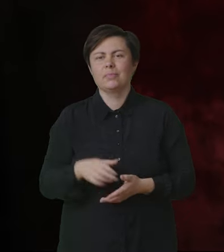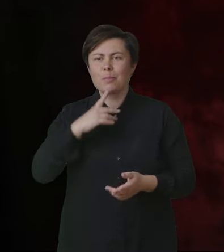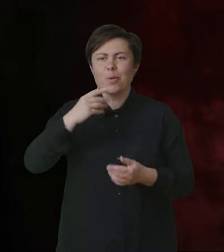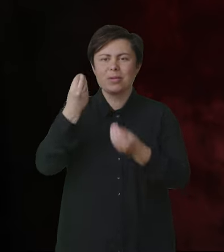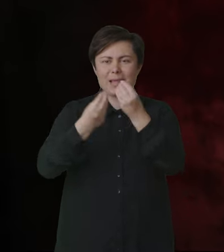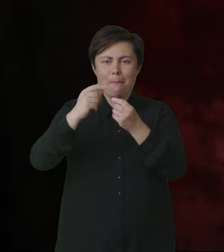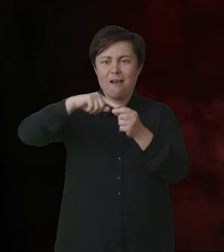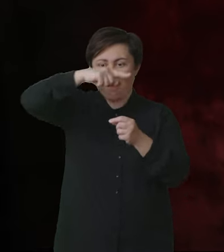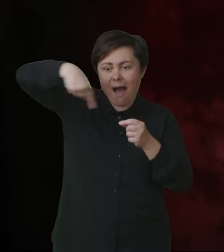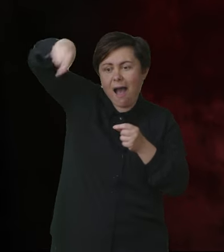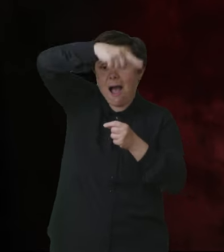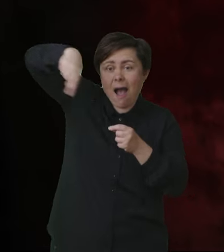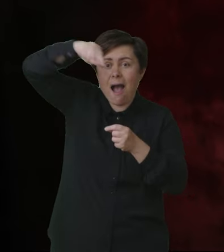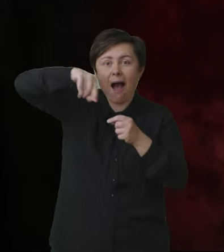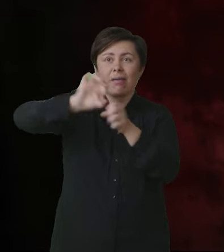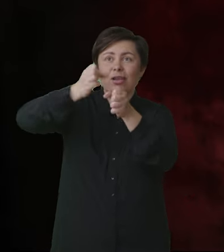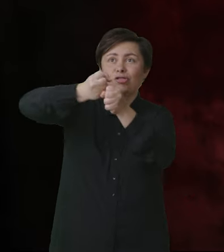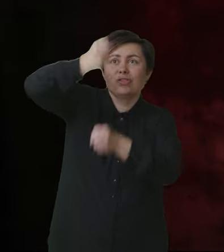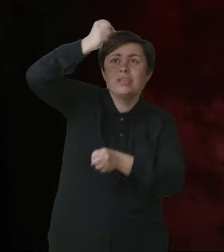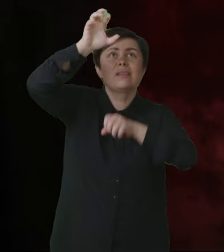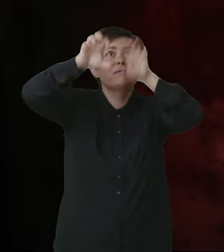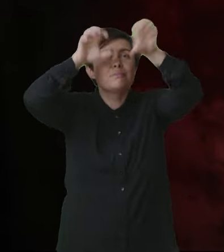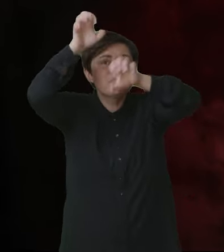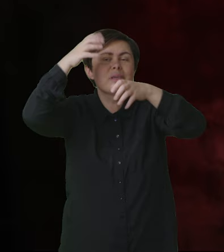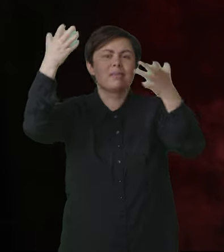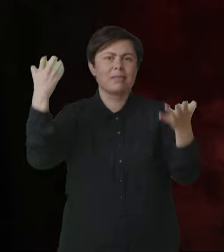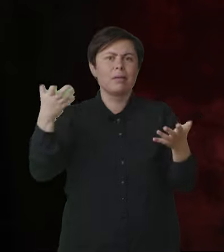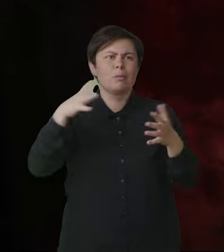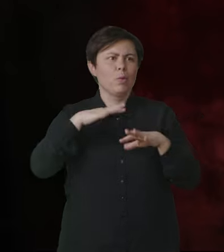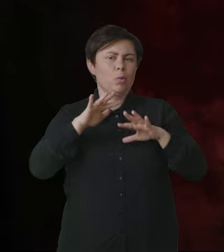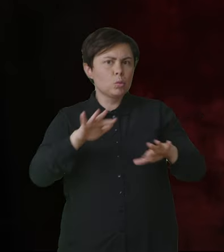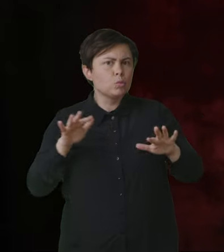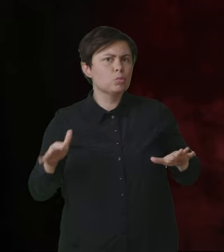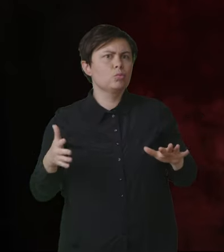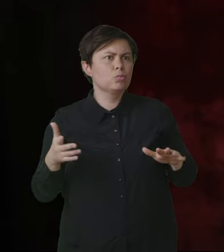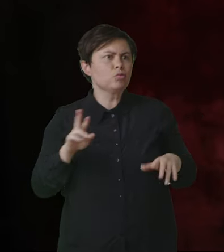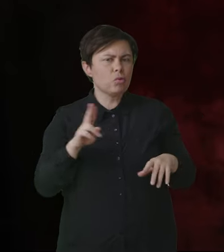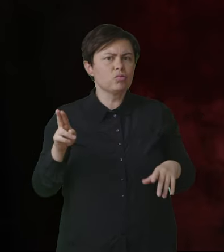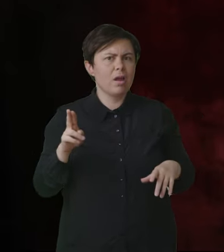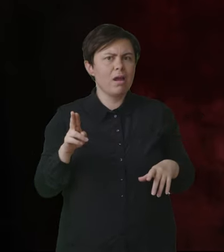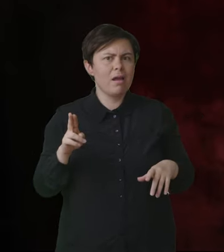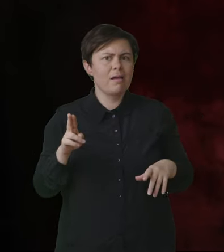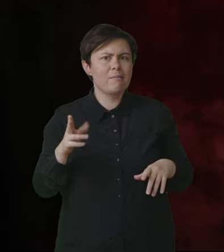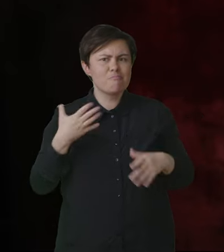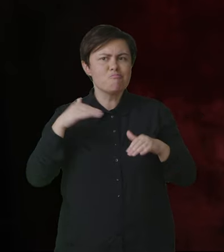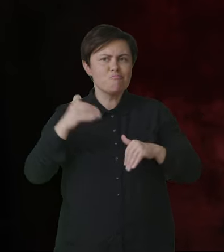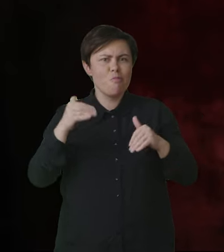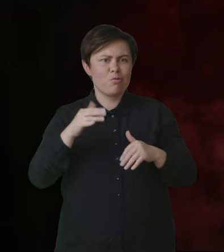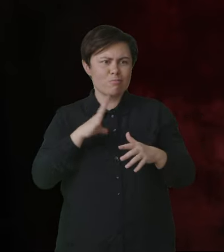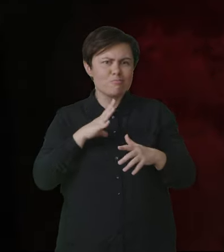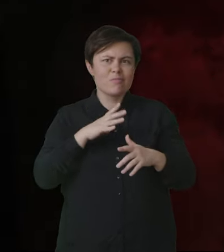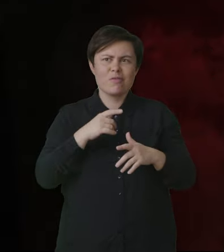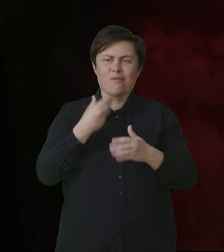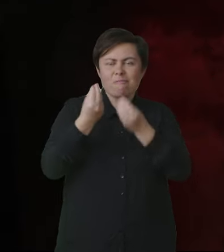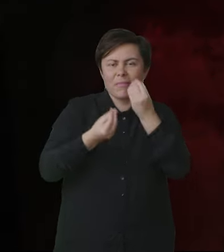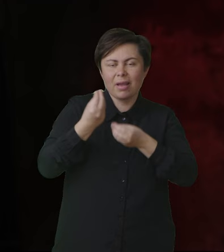karuzele, były takie liny do wspinania. No, było dużo takich rzeczy, z których można było